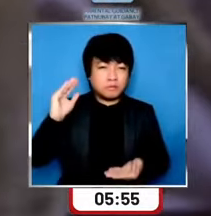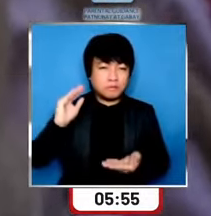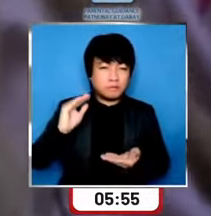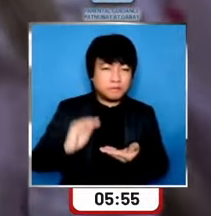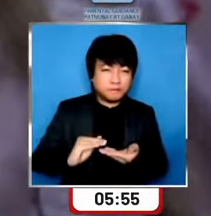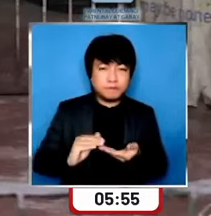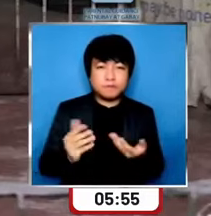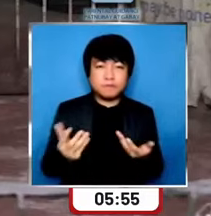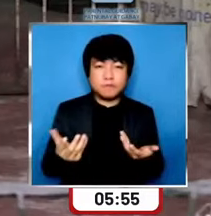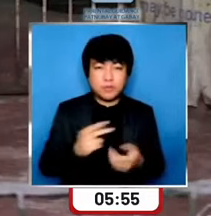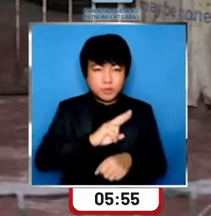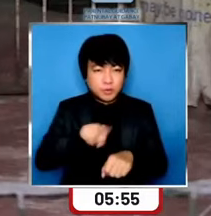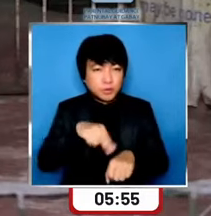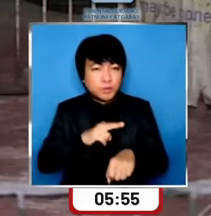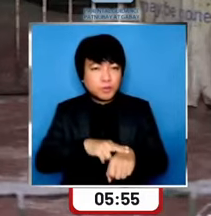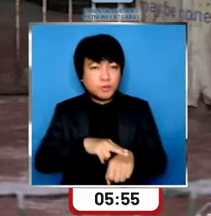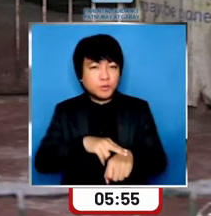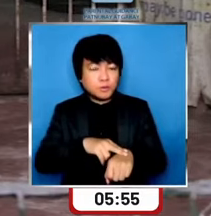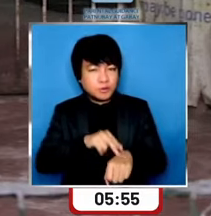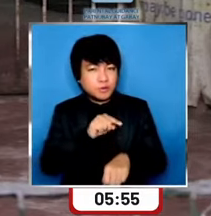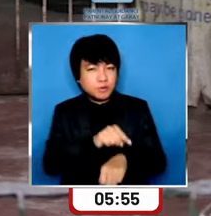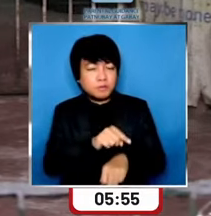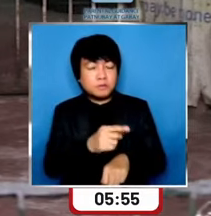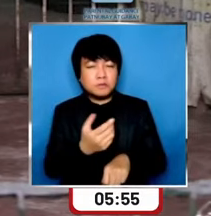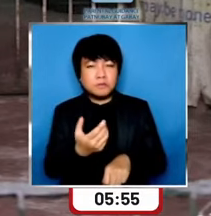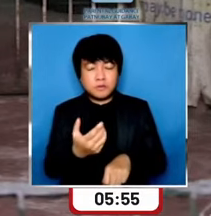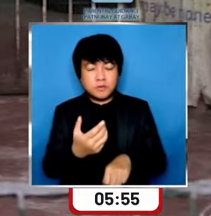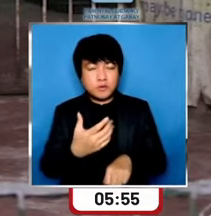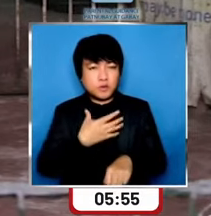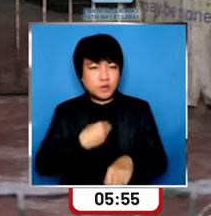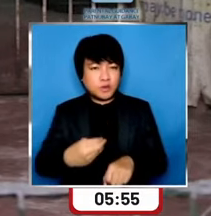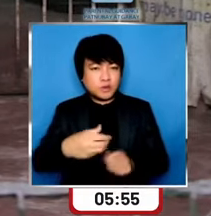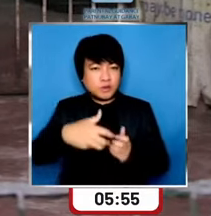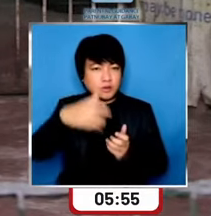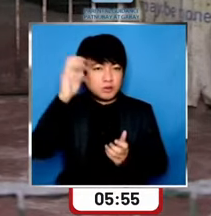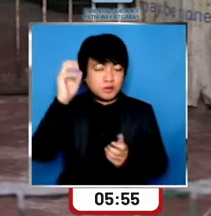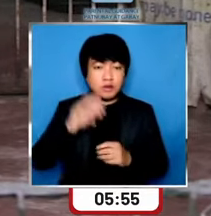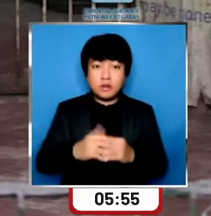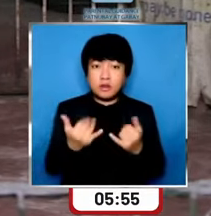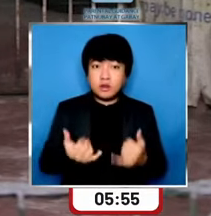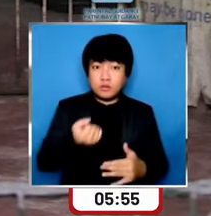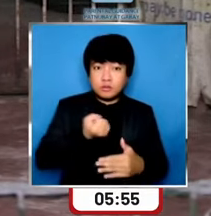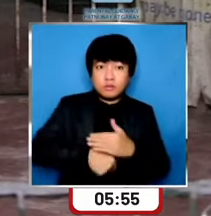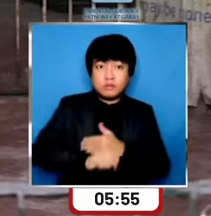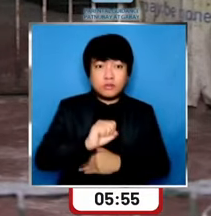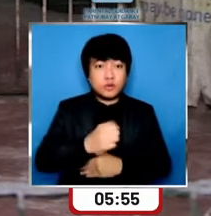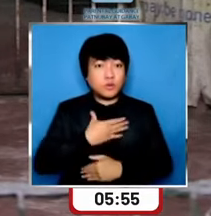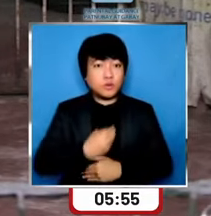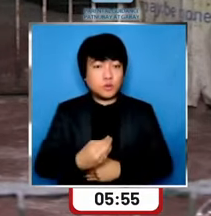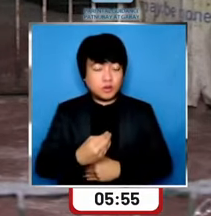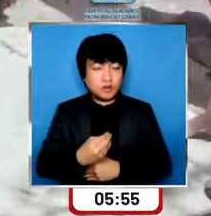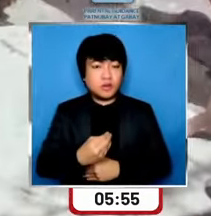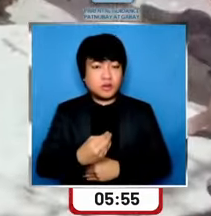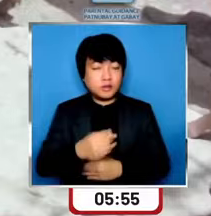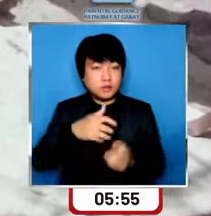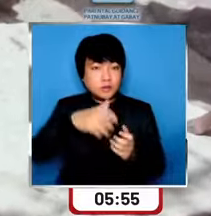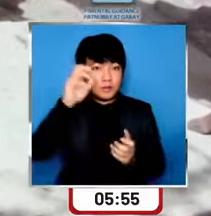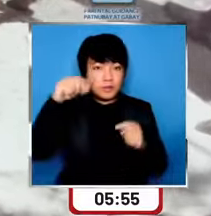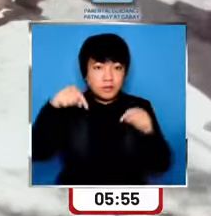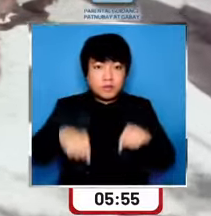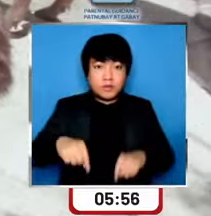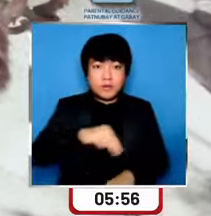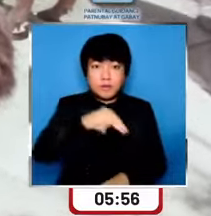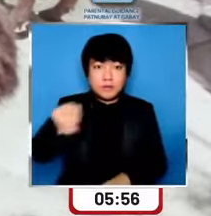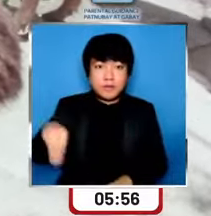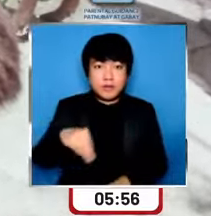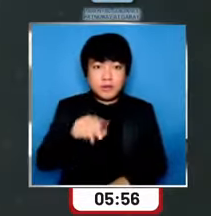nitong tahanan. Kung mapapanganak natin ng miracle baby na puting leon dito sa loob ng Malabon Zoo, kung alagaan natin